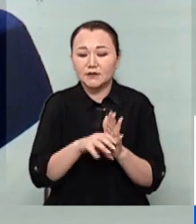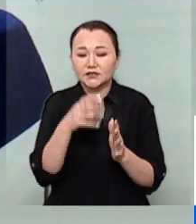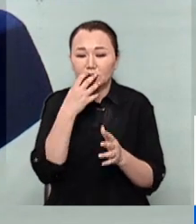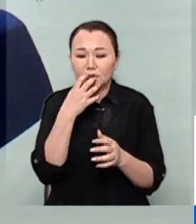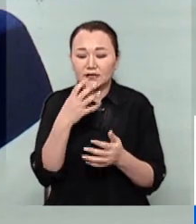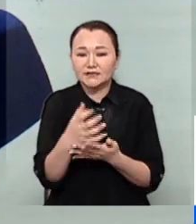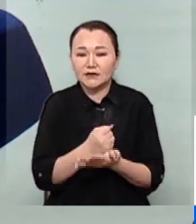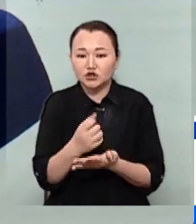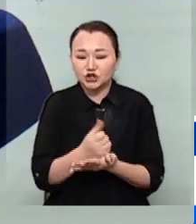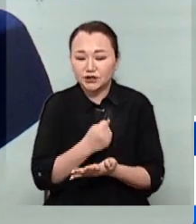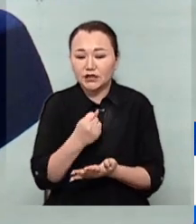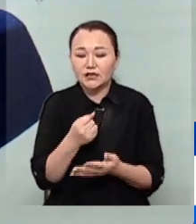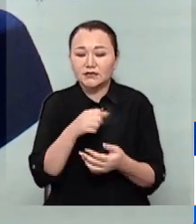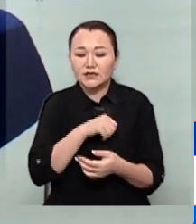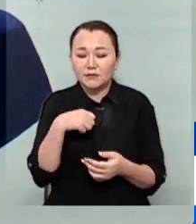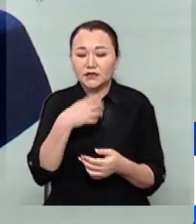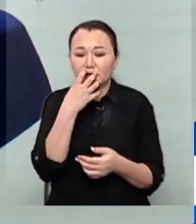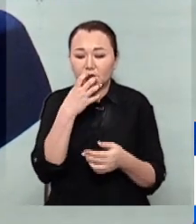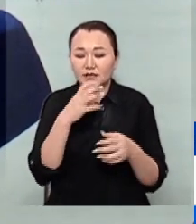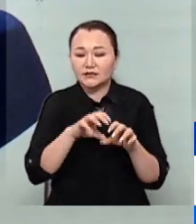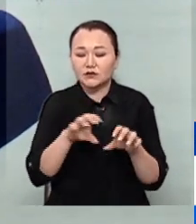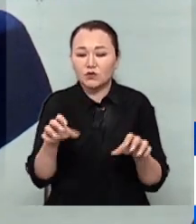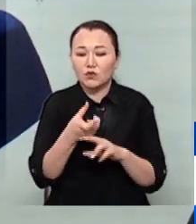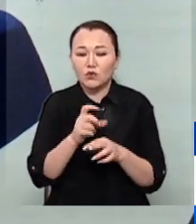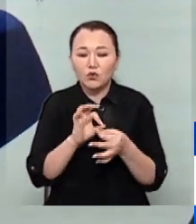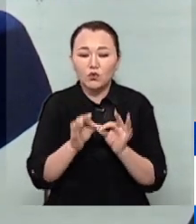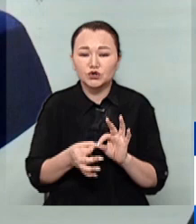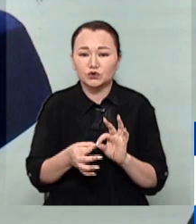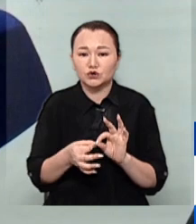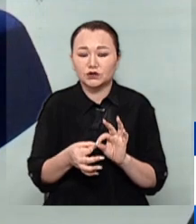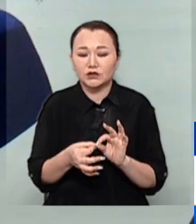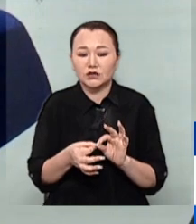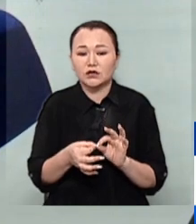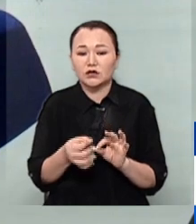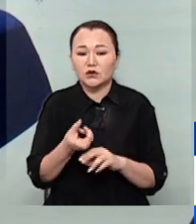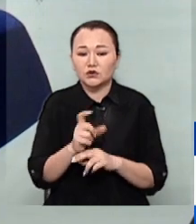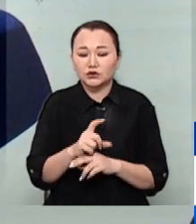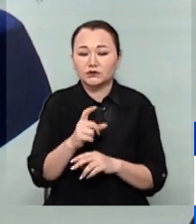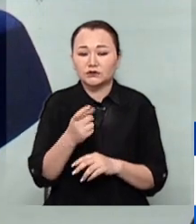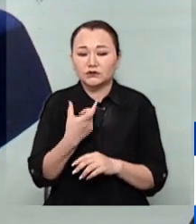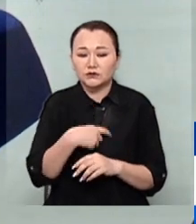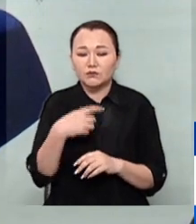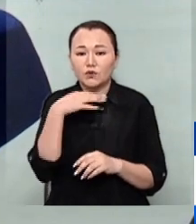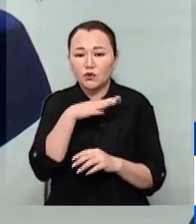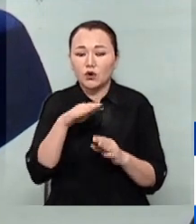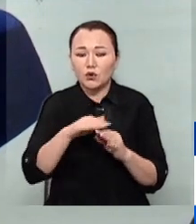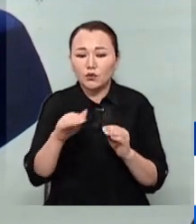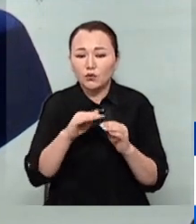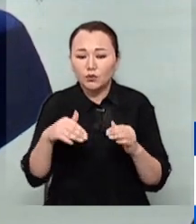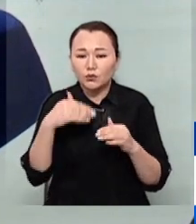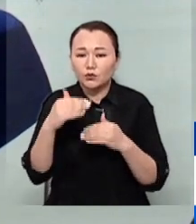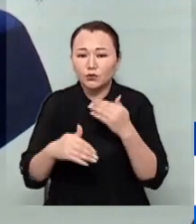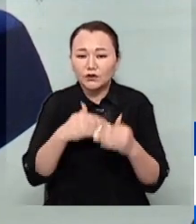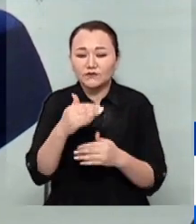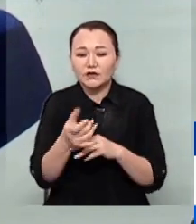Сама система теплоснабжения – это очень-очень сложная, по себе многоуровневая система,